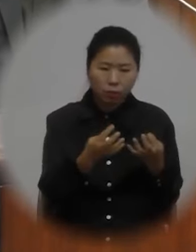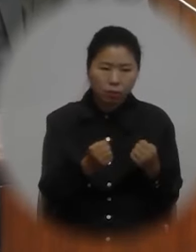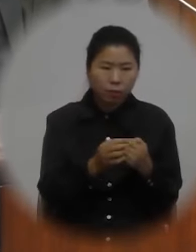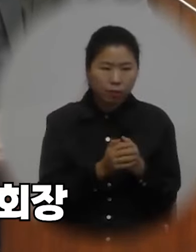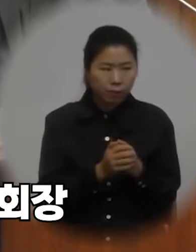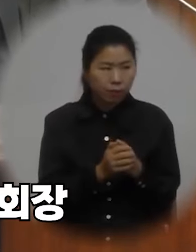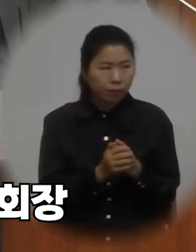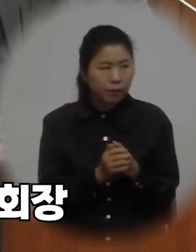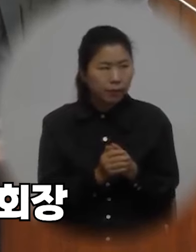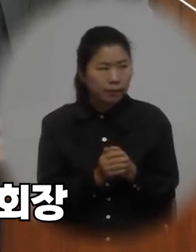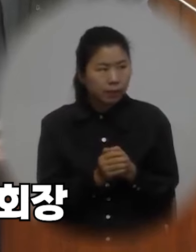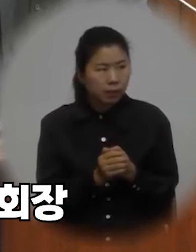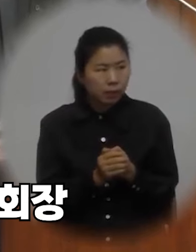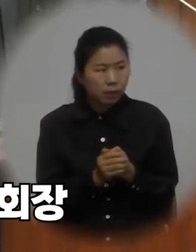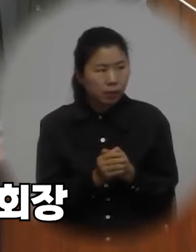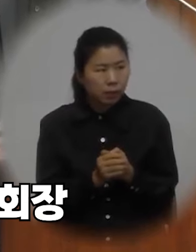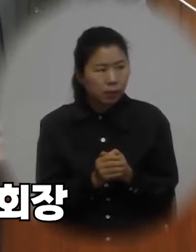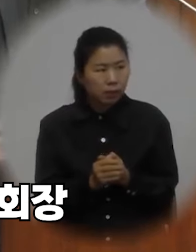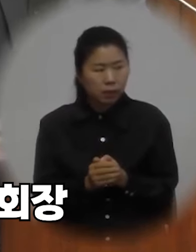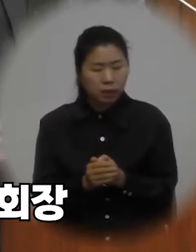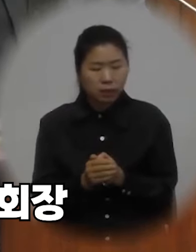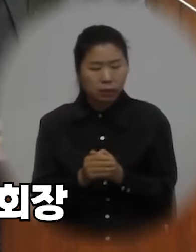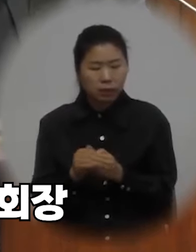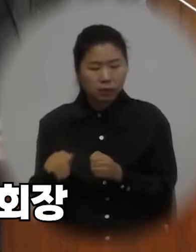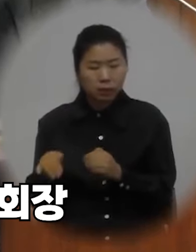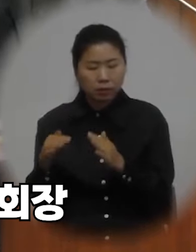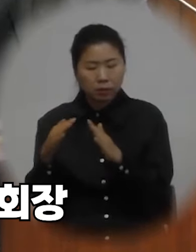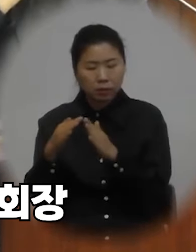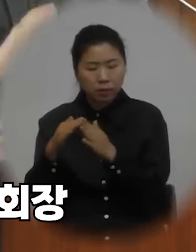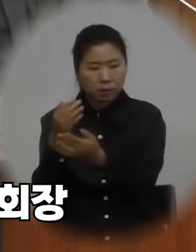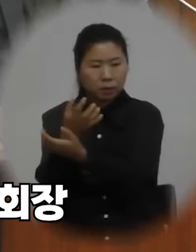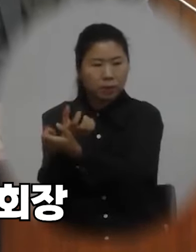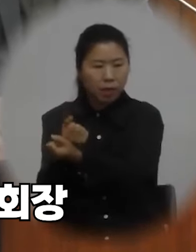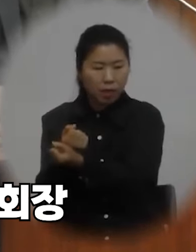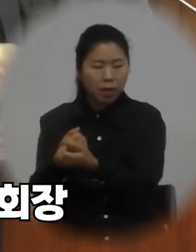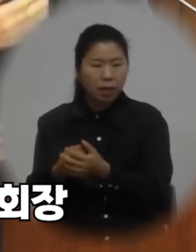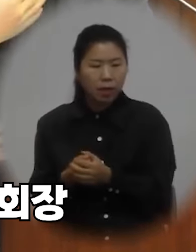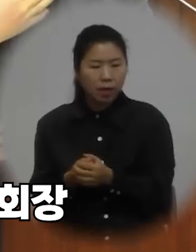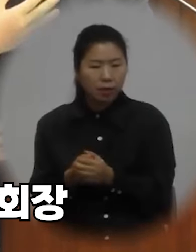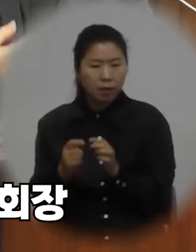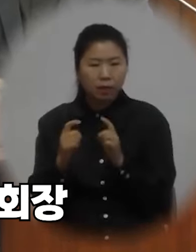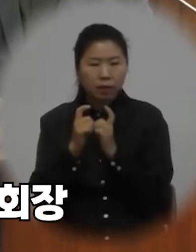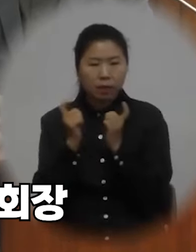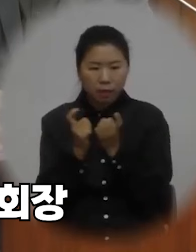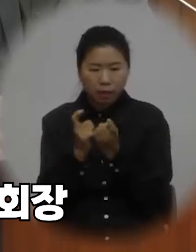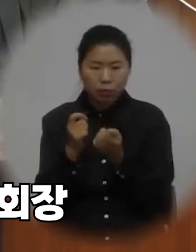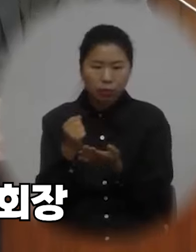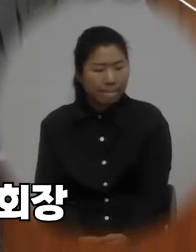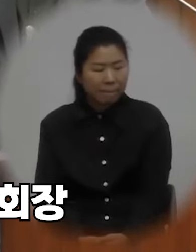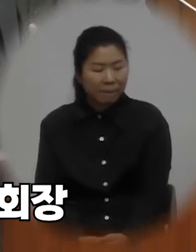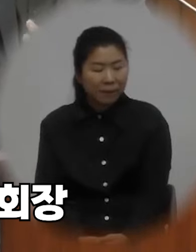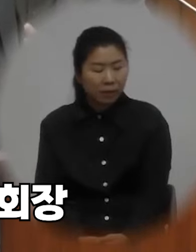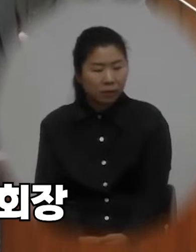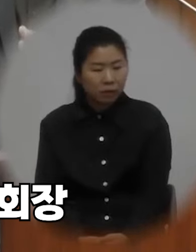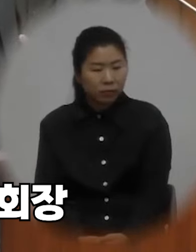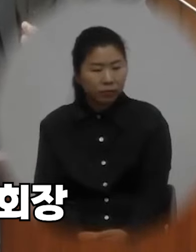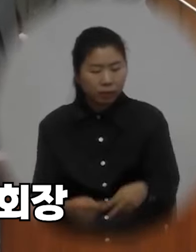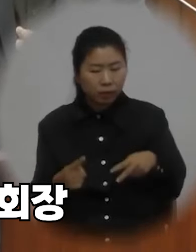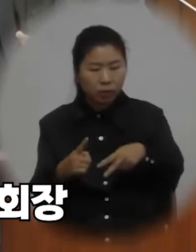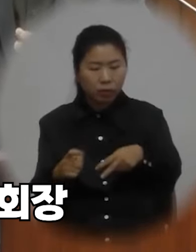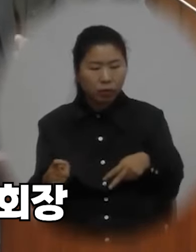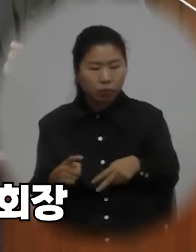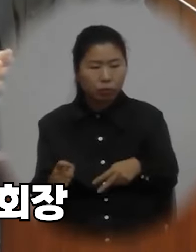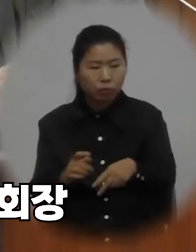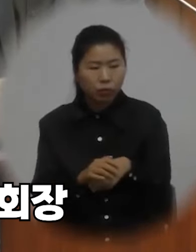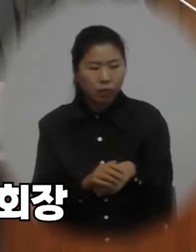좋겠고 다만 그 지금 관사로 계약한 부분이 개인적으로 정말 아쉬운 부분은 우리 서대문구에